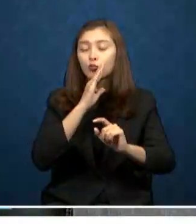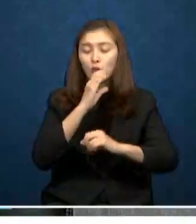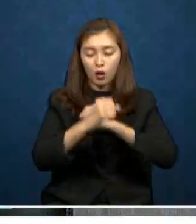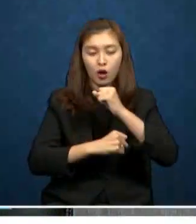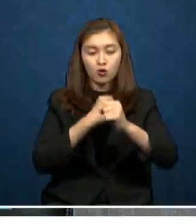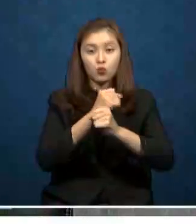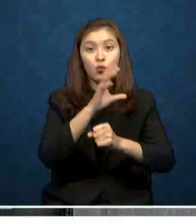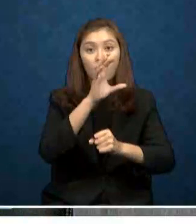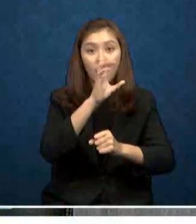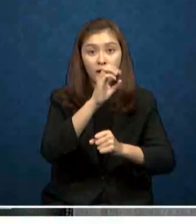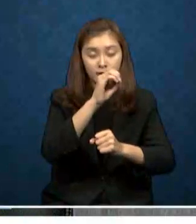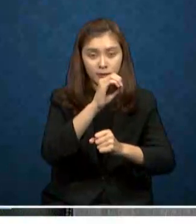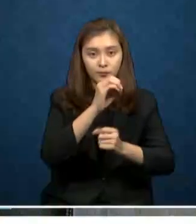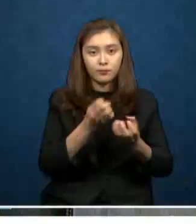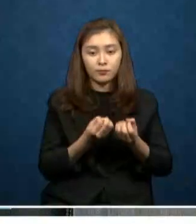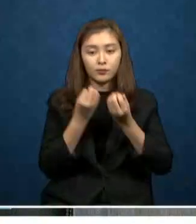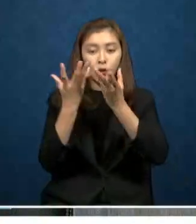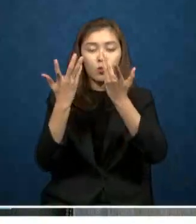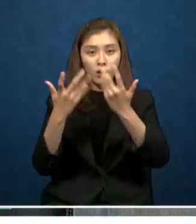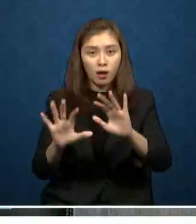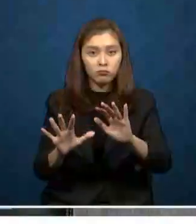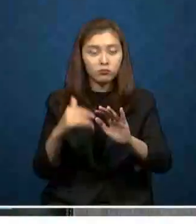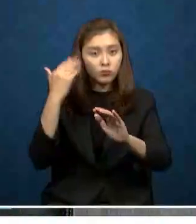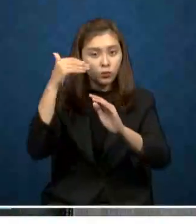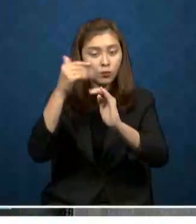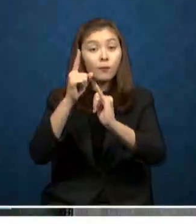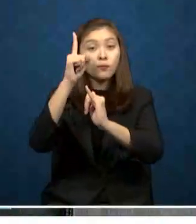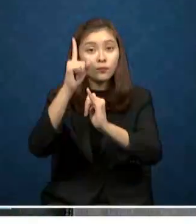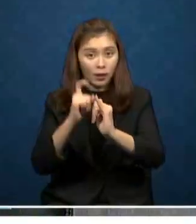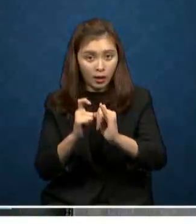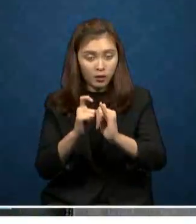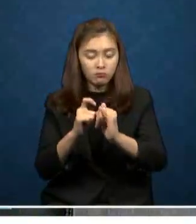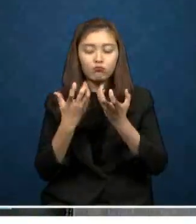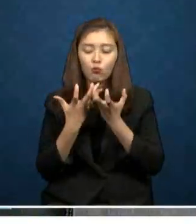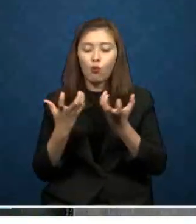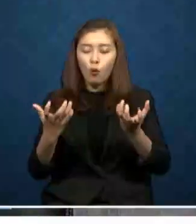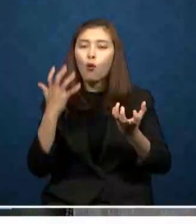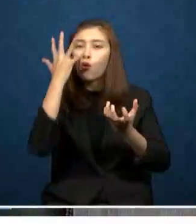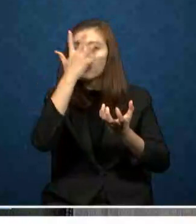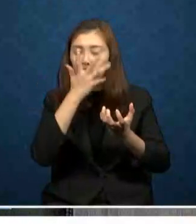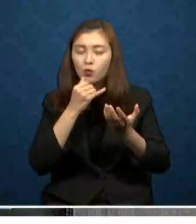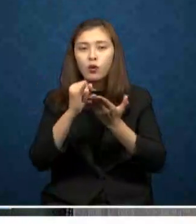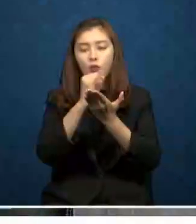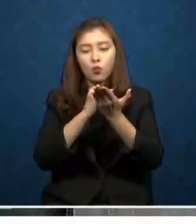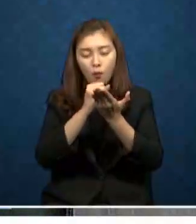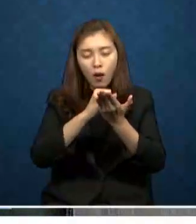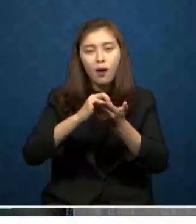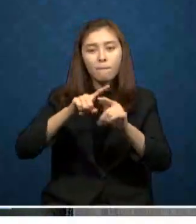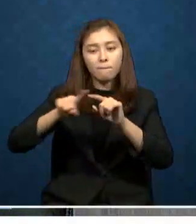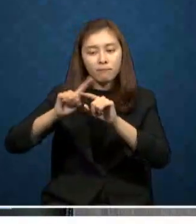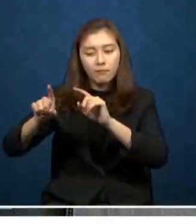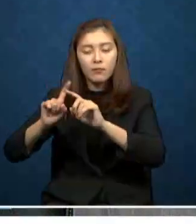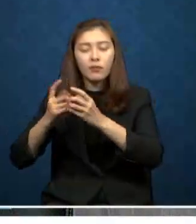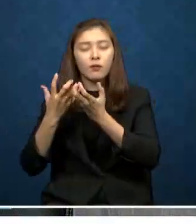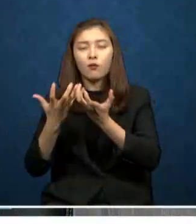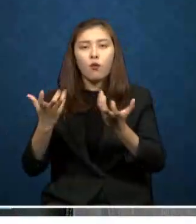วทรัพย์สินทางปัญญานั้นตกเป็นของสาธารณะตรงนี้แหละครับมันมีทั้งมองได้ทั้งด้านบว